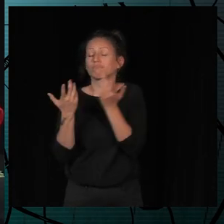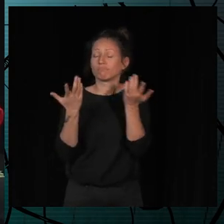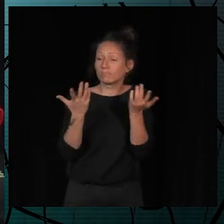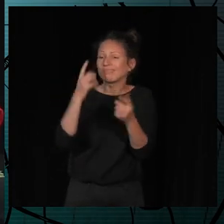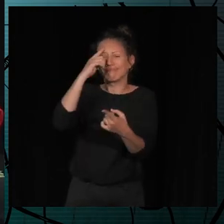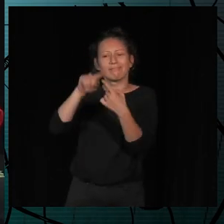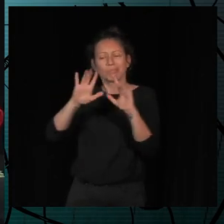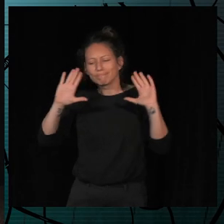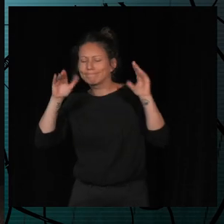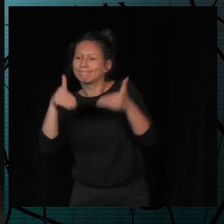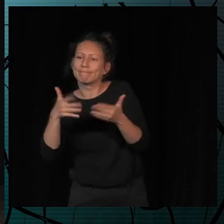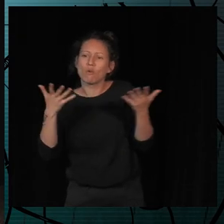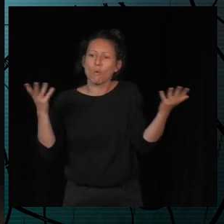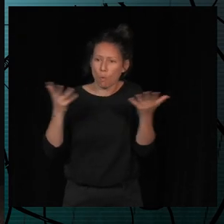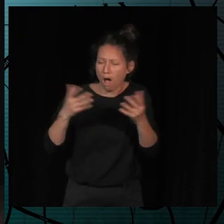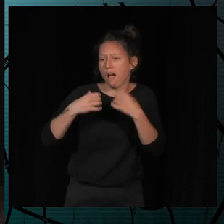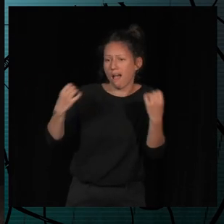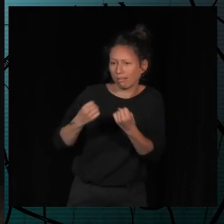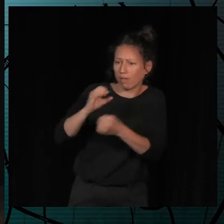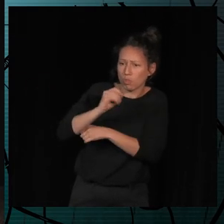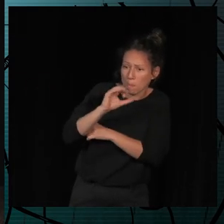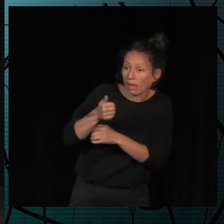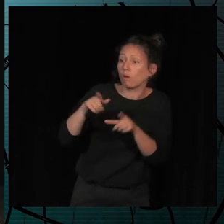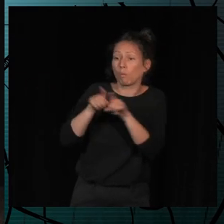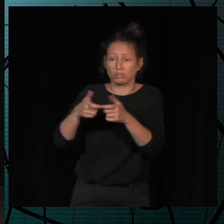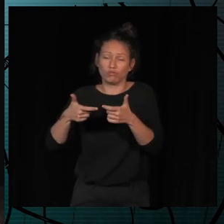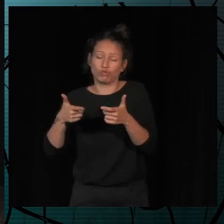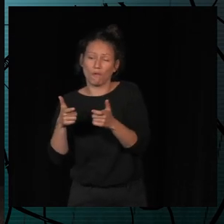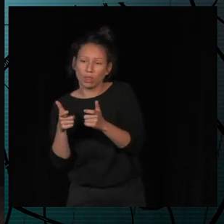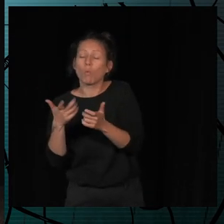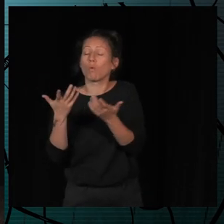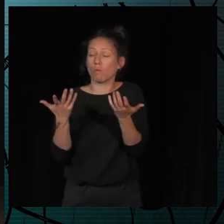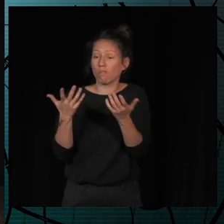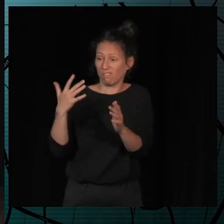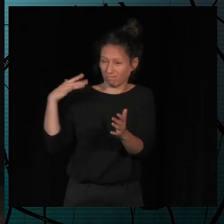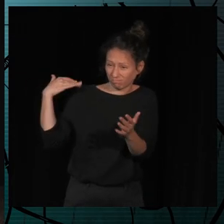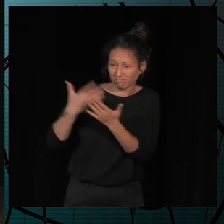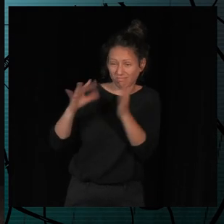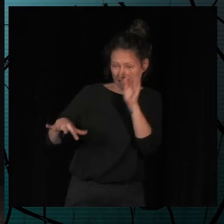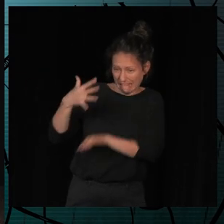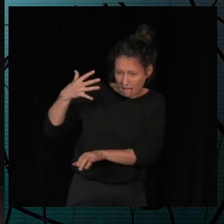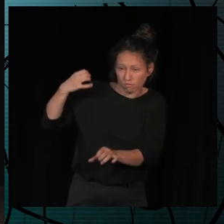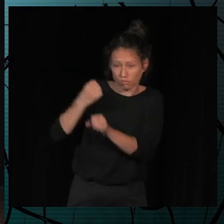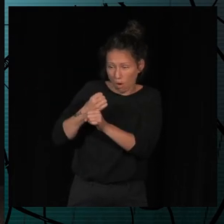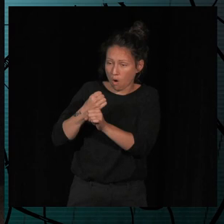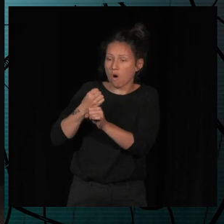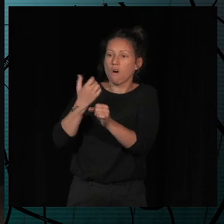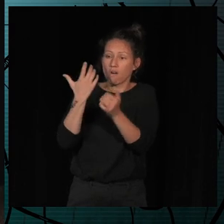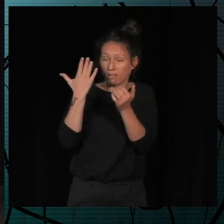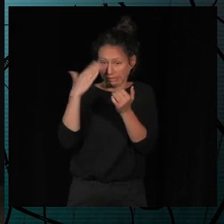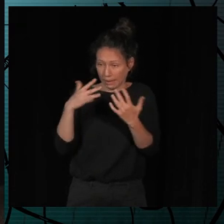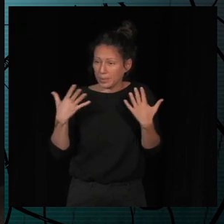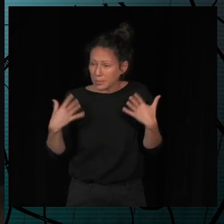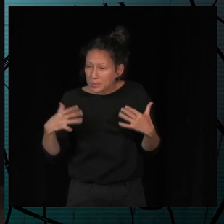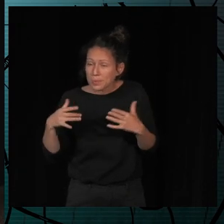numériques et les jeux vidéos ça fait 15 ans que je m'intéresse à ces pratiques qu'on a plus ou moins dans nos poches et qui créent plus ou moins de conflits